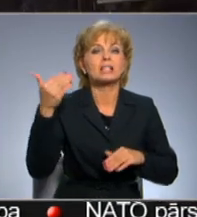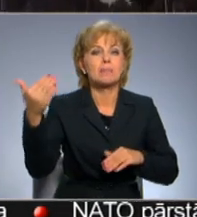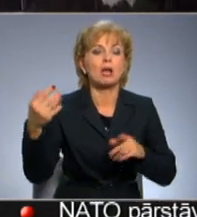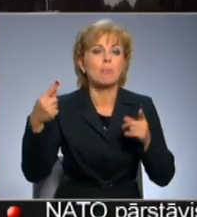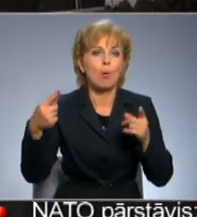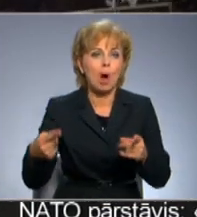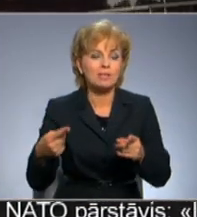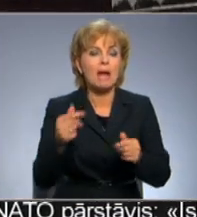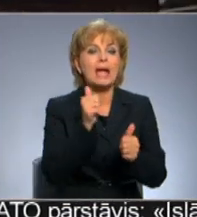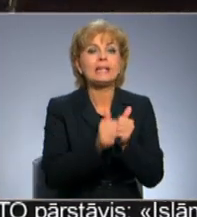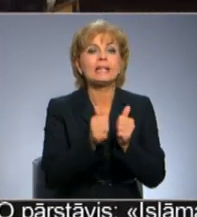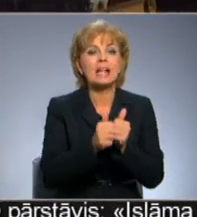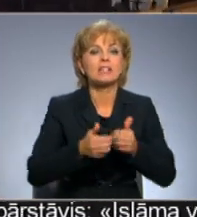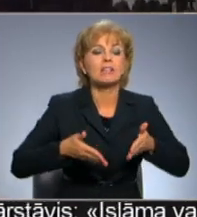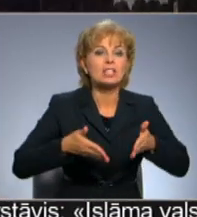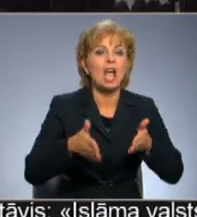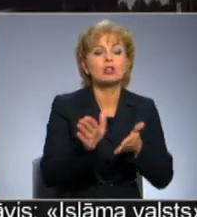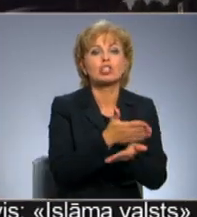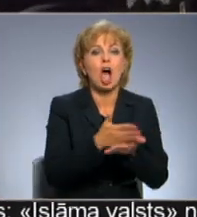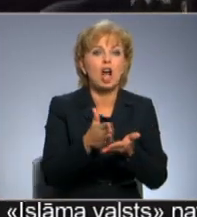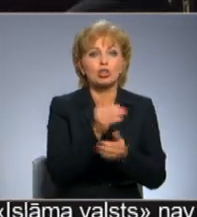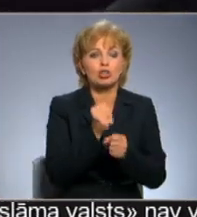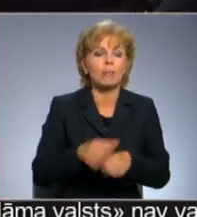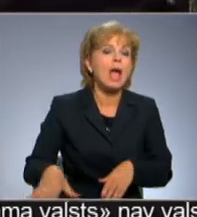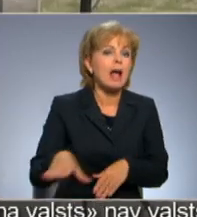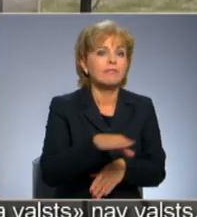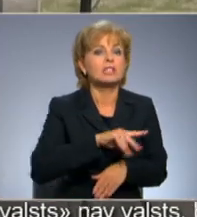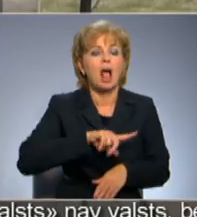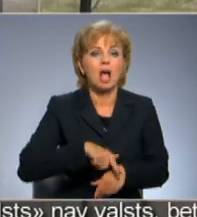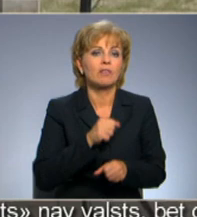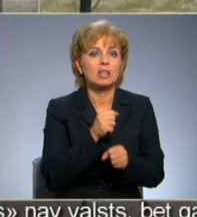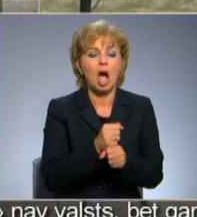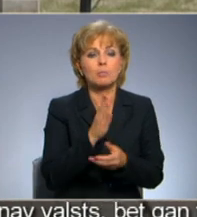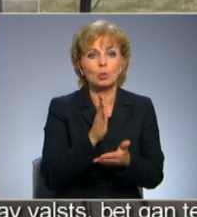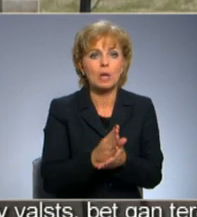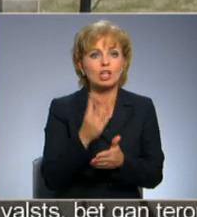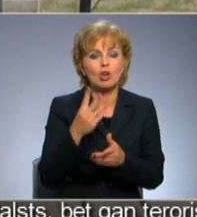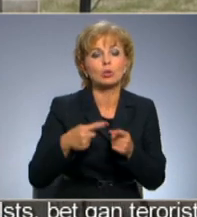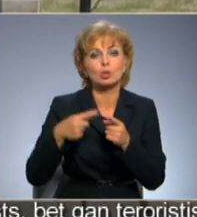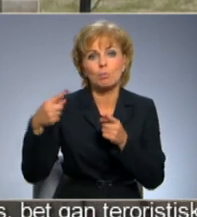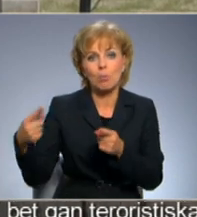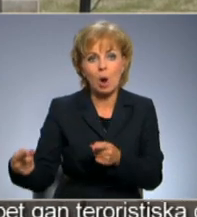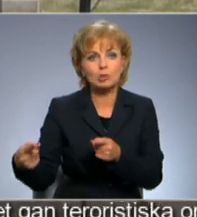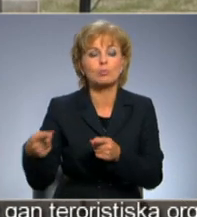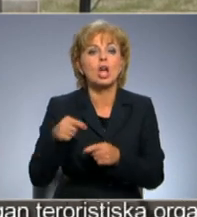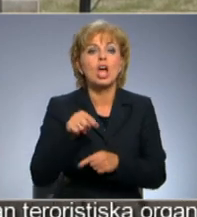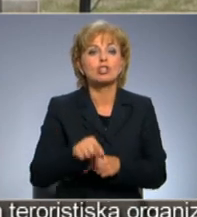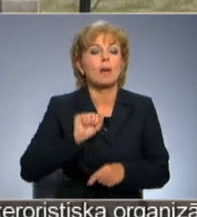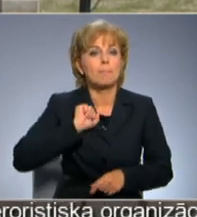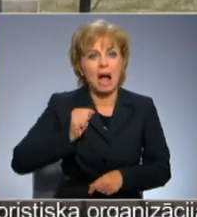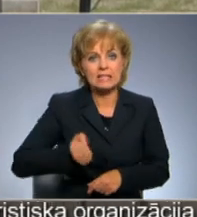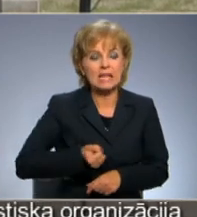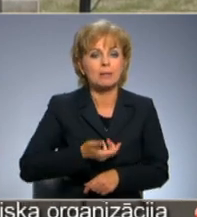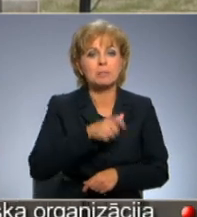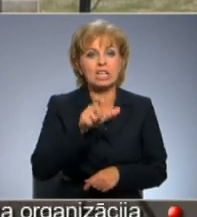posmi, un tie ir intensīvākie ceļu sakārtošanas darbi visā Latvijā. Darbi notiek vismaz vēl 4 posmos, un jāsaka tā, ka šī pacietība